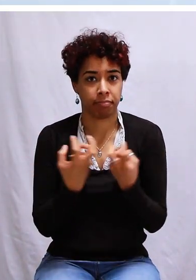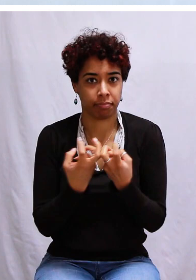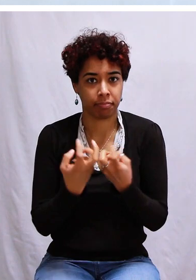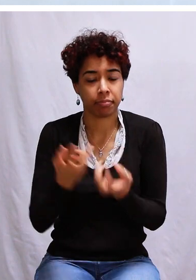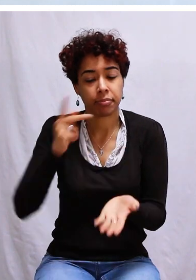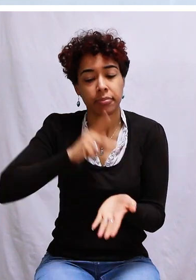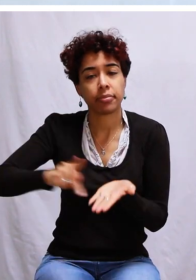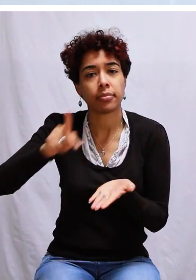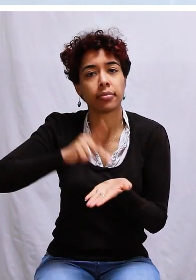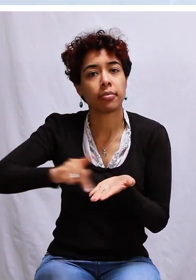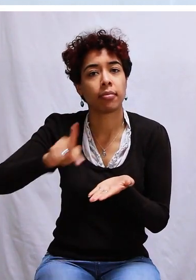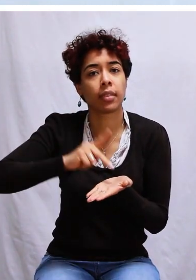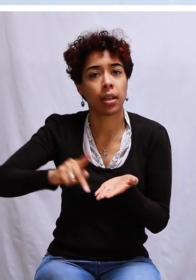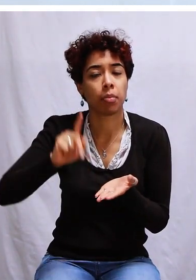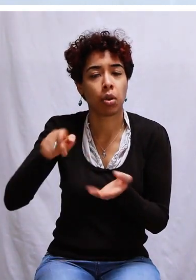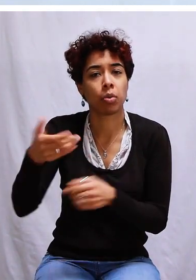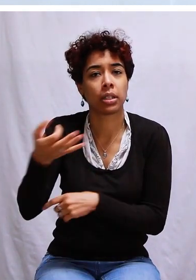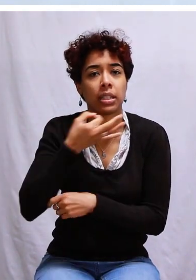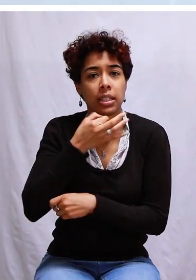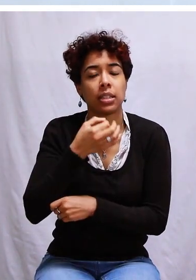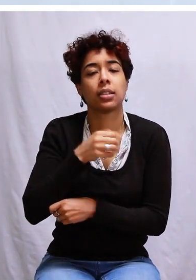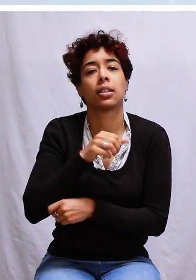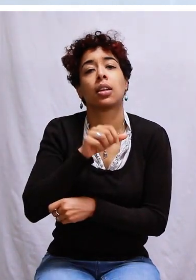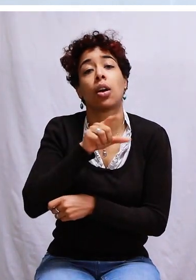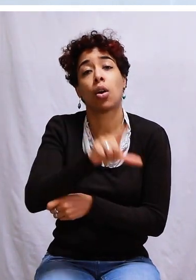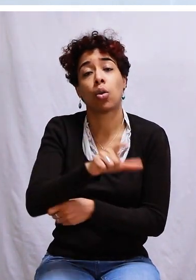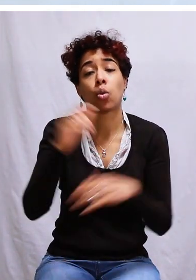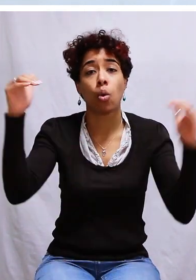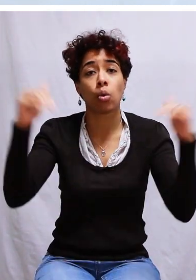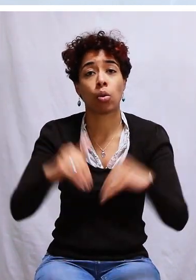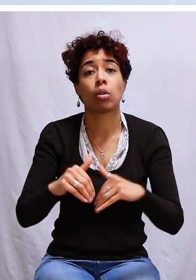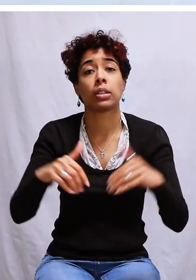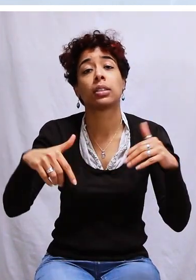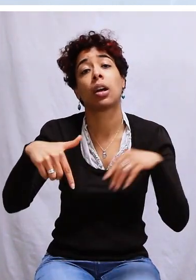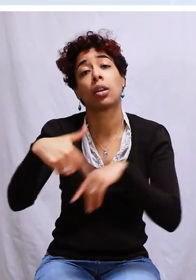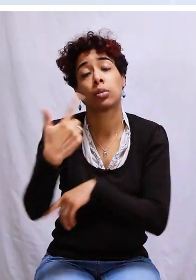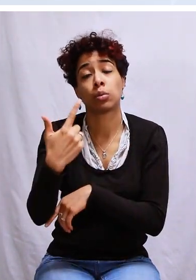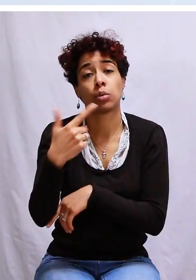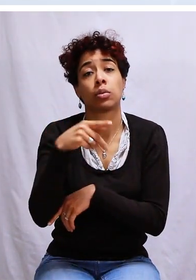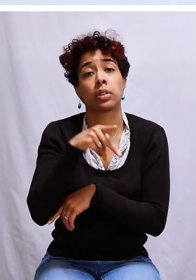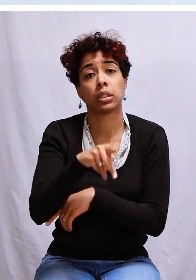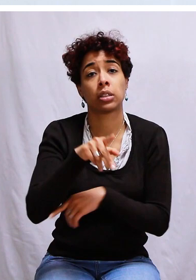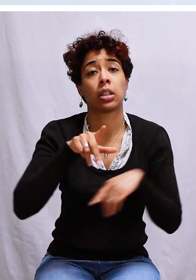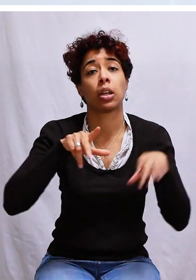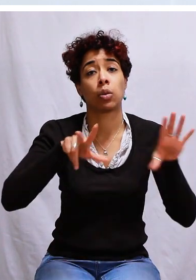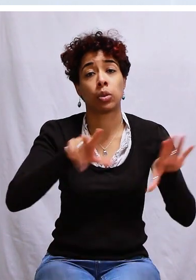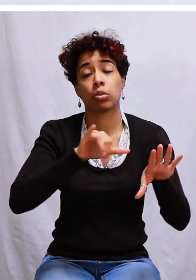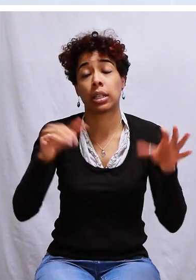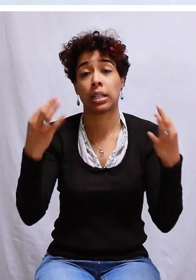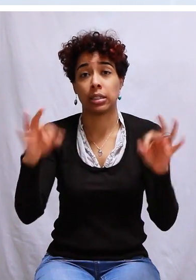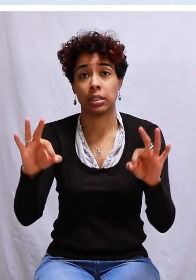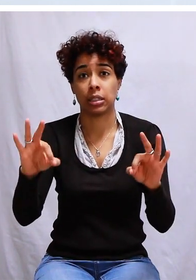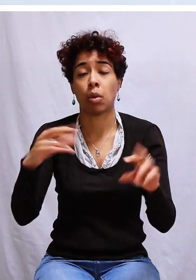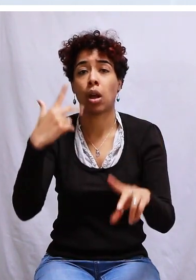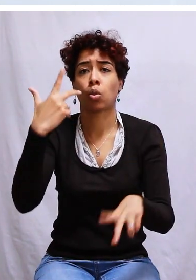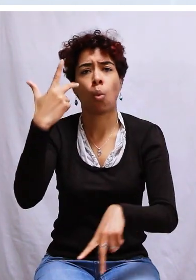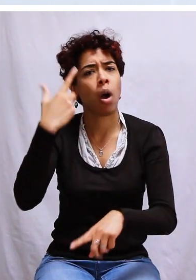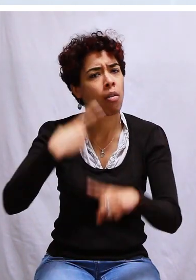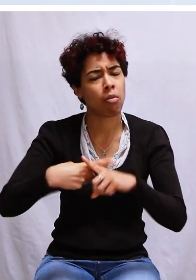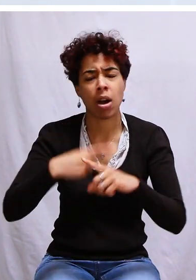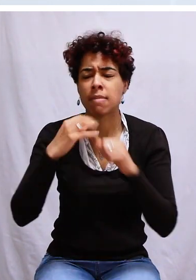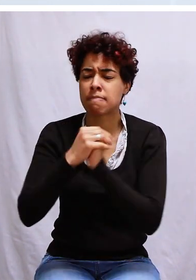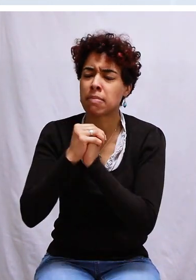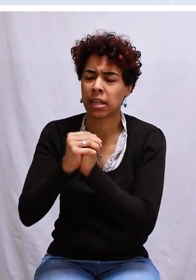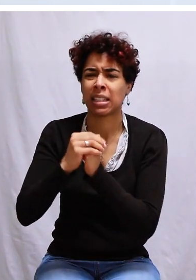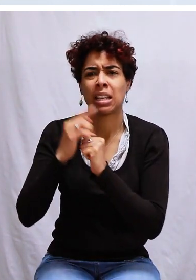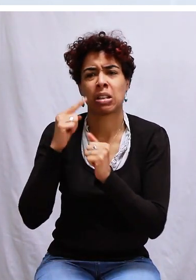Paul qui va le dire dans 2 Corinthiens 12, versets 8 à 10. Il va dire 3 fois, j'ai prié le Seigneur de l'éloigner